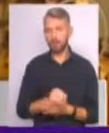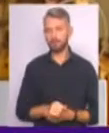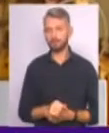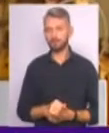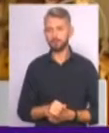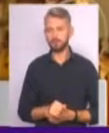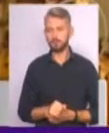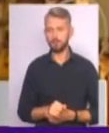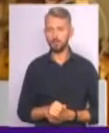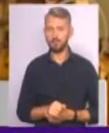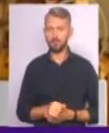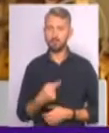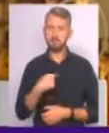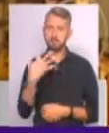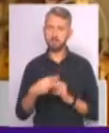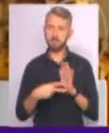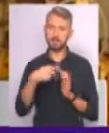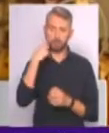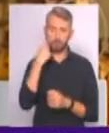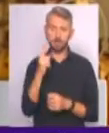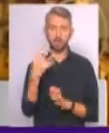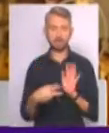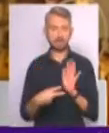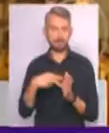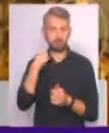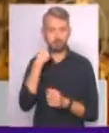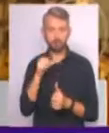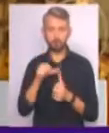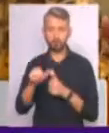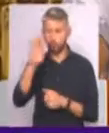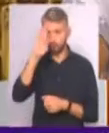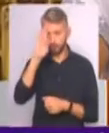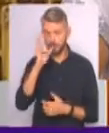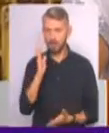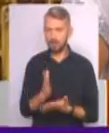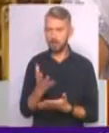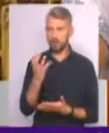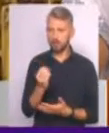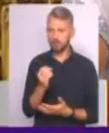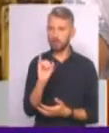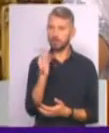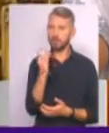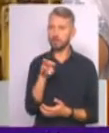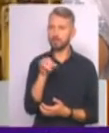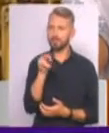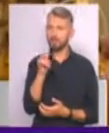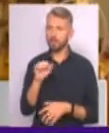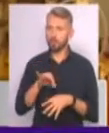сказала, мені 57 років, але ж 57 років, особливо у чоловіків, є ще ішемічна хвороба серця,